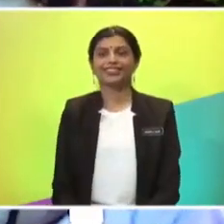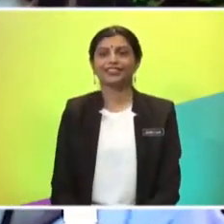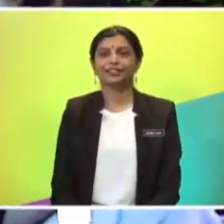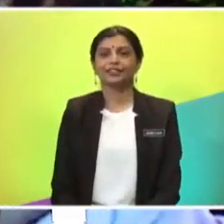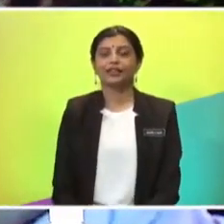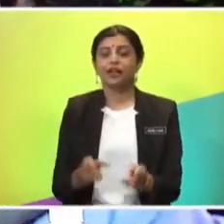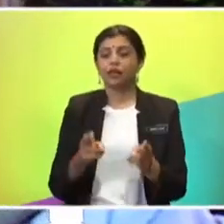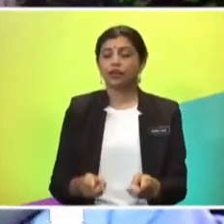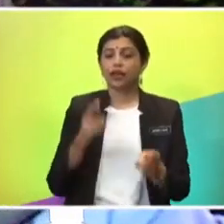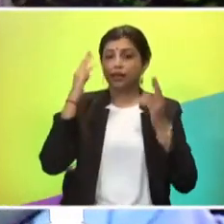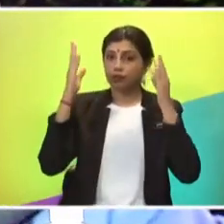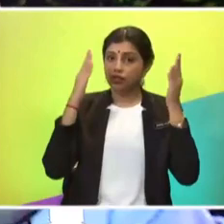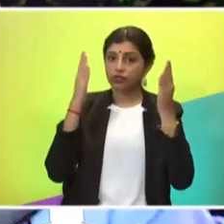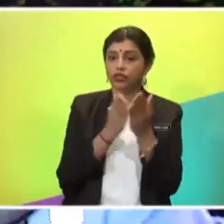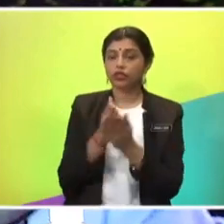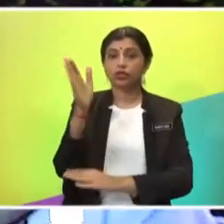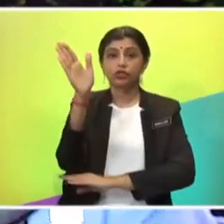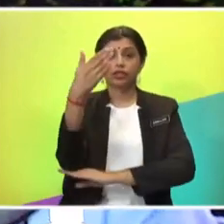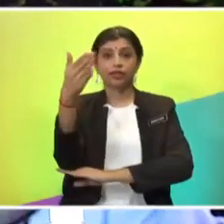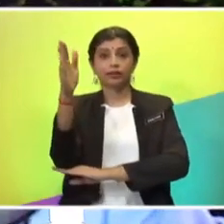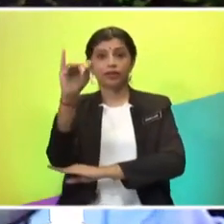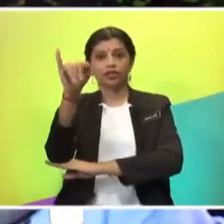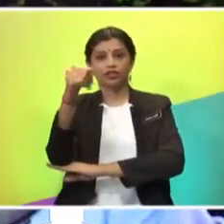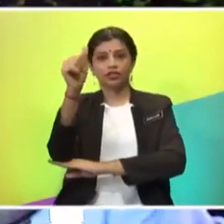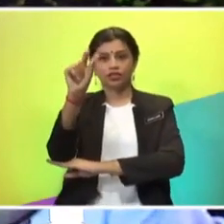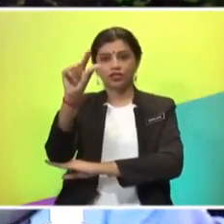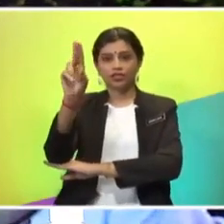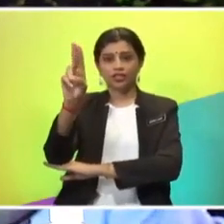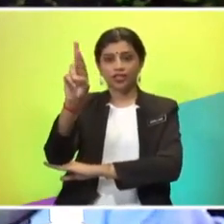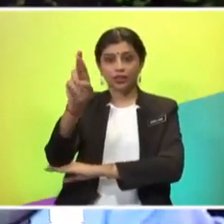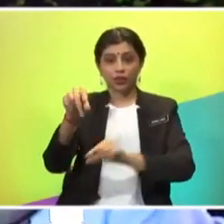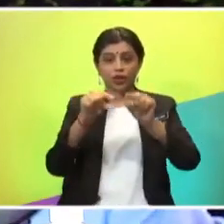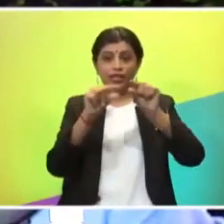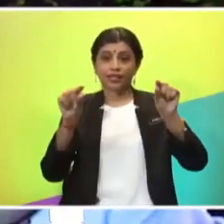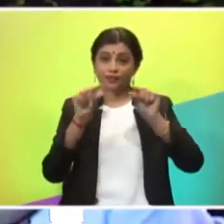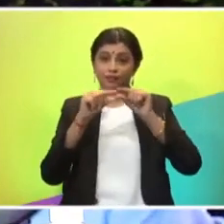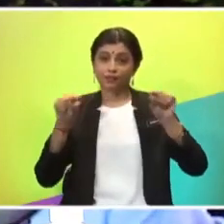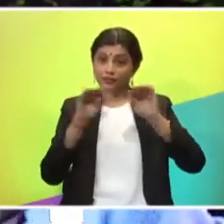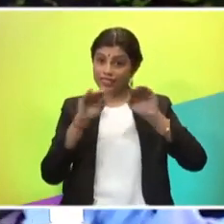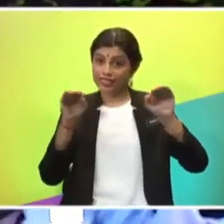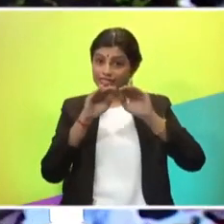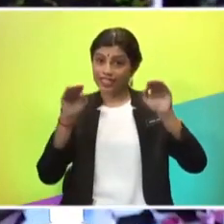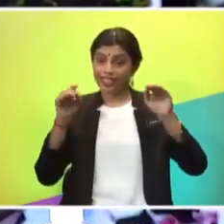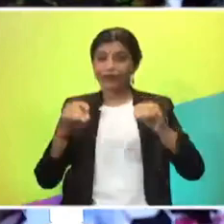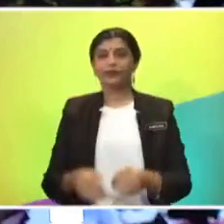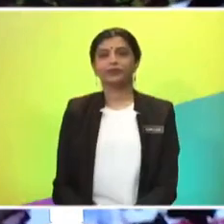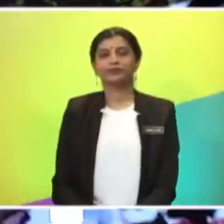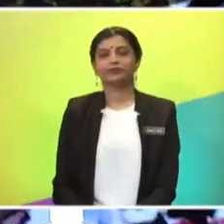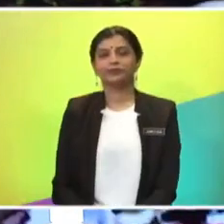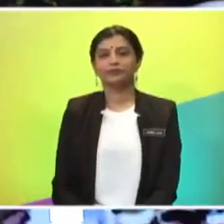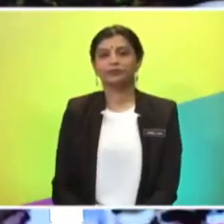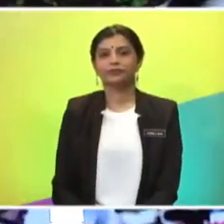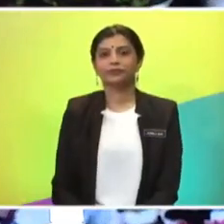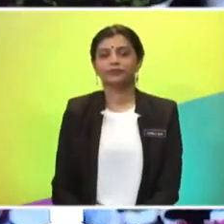Malaysia, terus kibarkan jalur gemilang kedaulatan negara kita juga bergantung kepada rakyatnya, insya-Allah. Baik